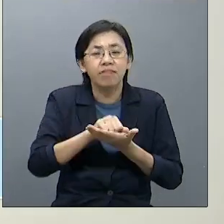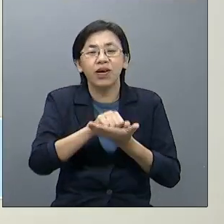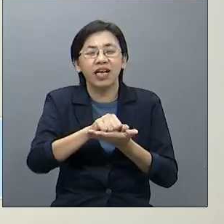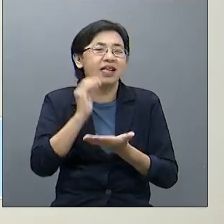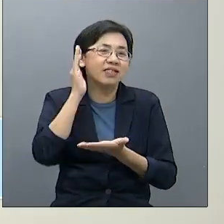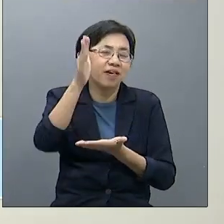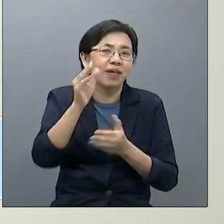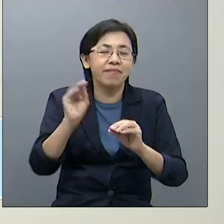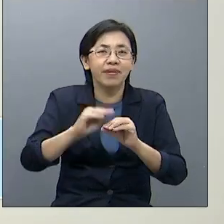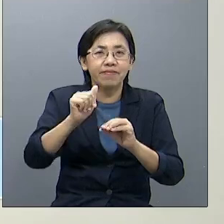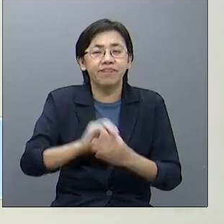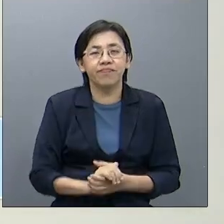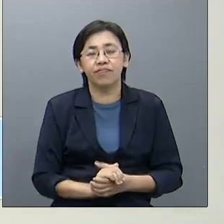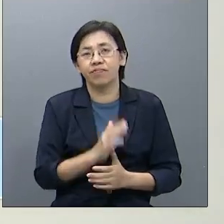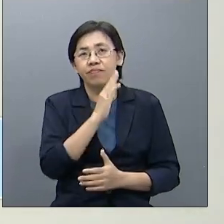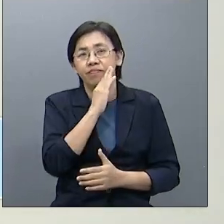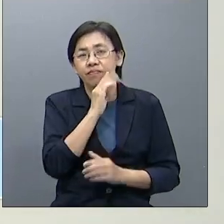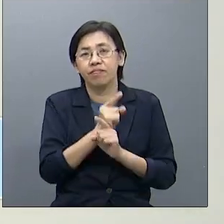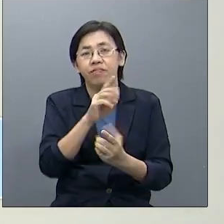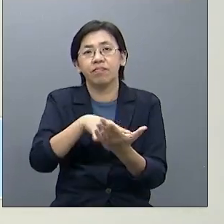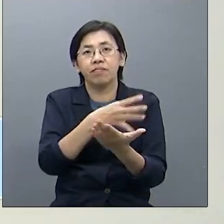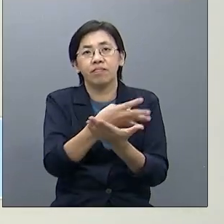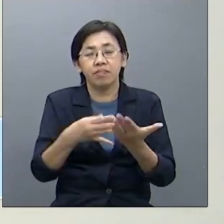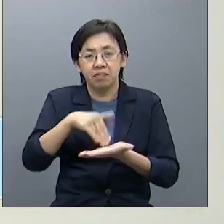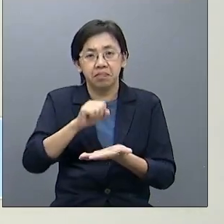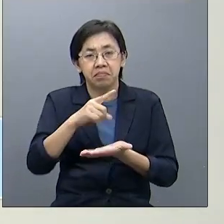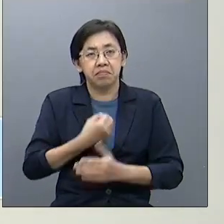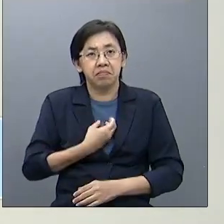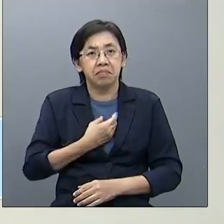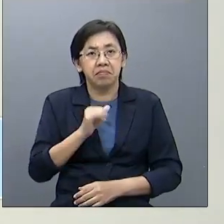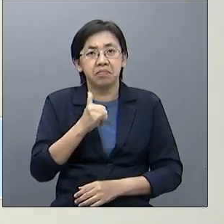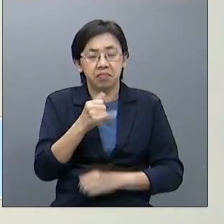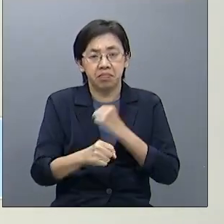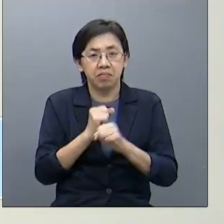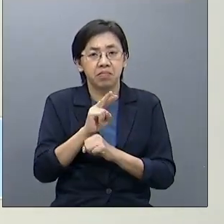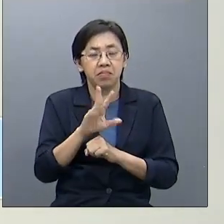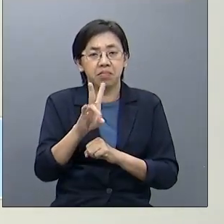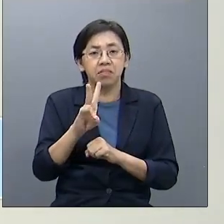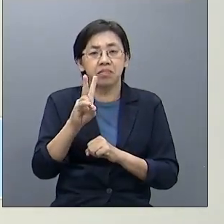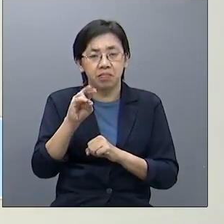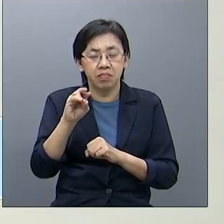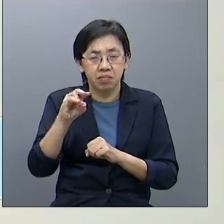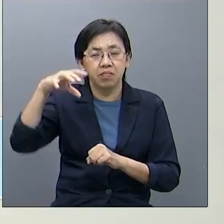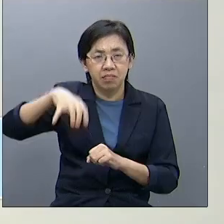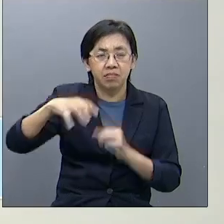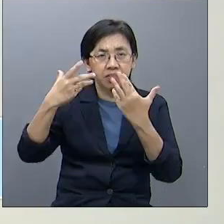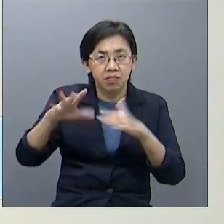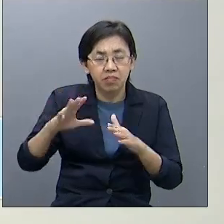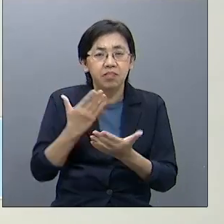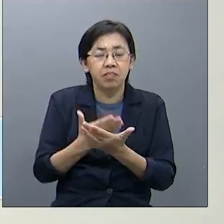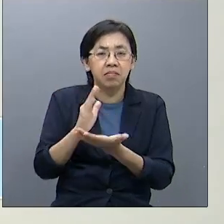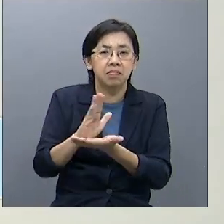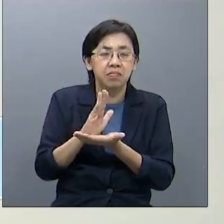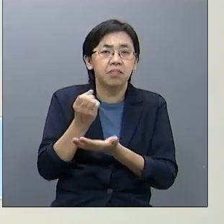คตนะครับซึ่งถ้าเผื่อตามแผนในศูนย์ตรวจหัวใจนี้ไม่ได้มาง่ายนะครับอาจจะสักหลังปี70แต่พอได้ยอดบริจาคไปค่อนข้างจะเยอะเนี่ยนะ